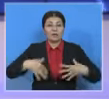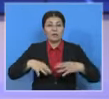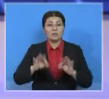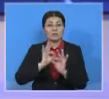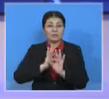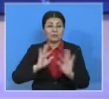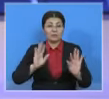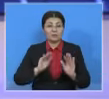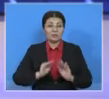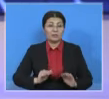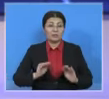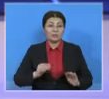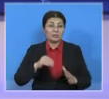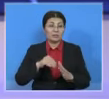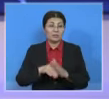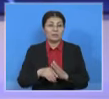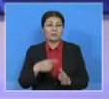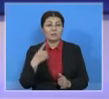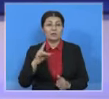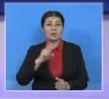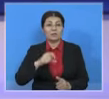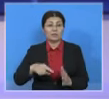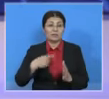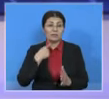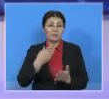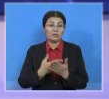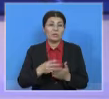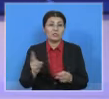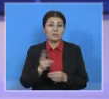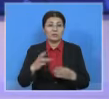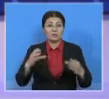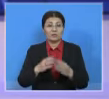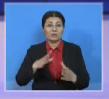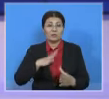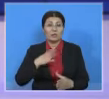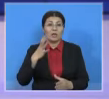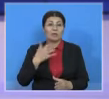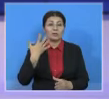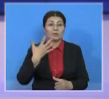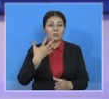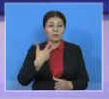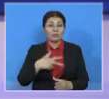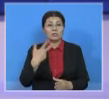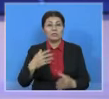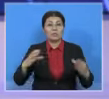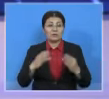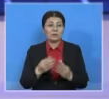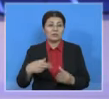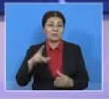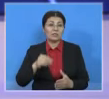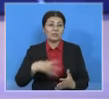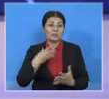среди детей есть впервые голосующие. Кроме того, наша съемочная группа побывала и на 533-м участке, где свой голос